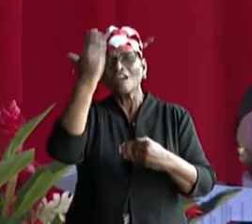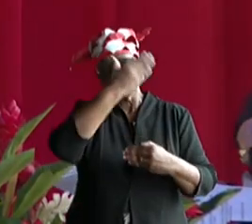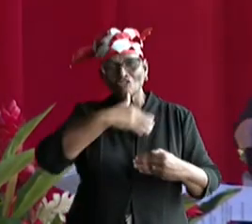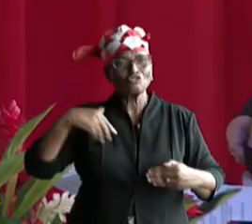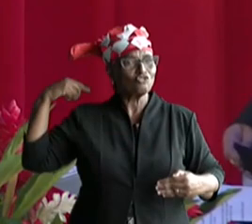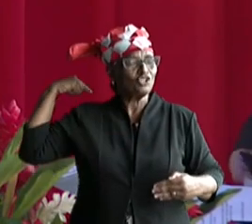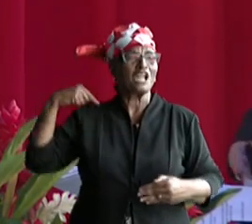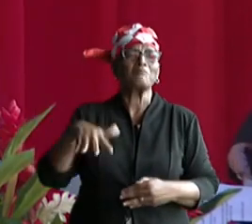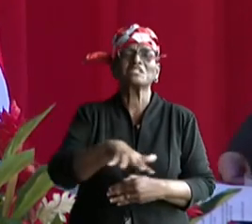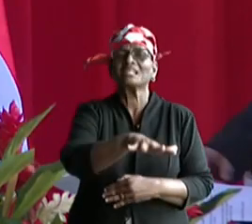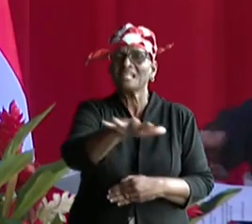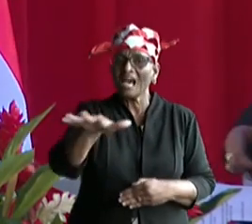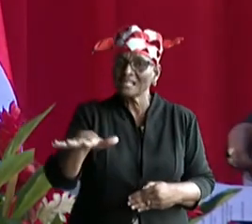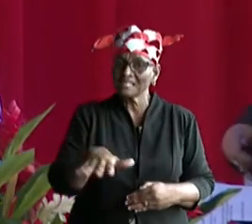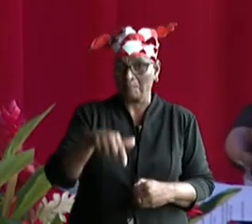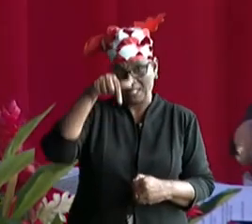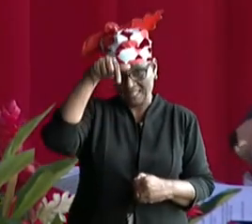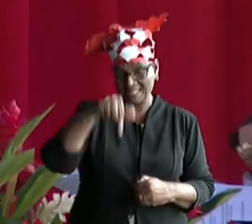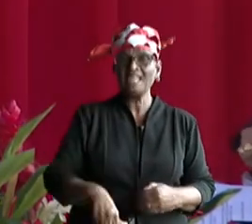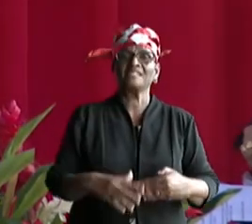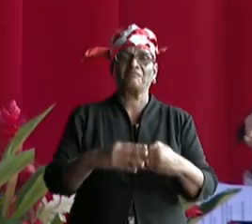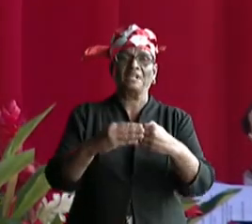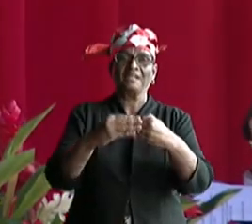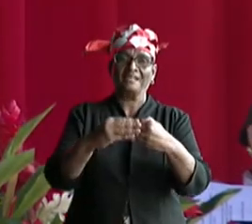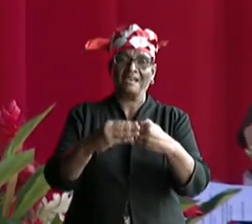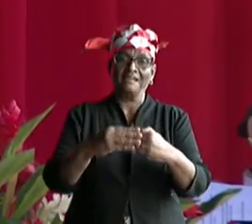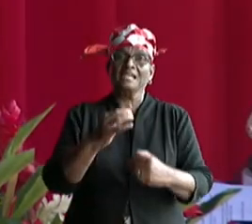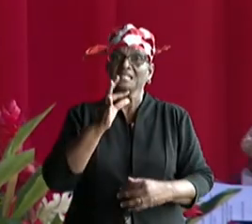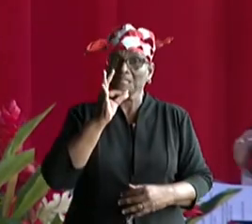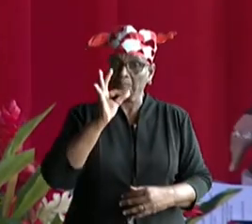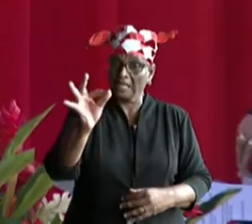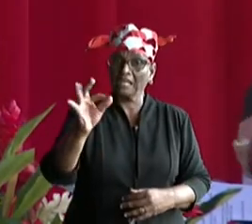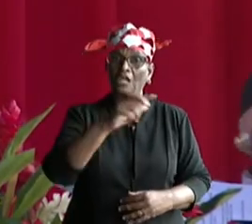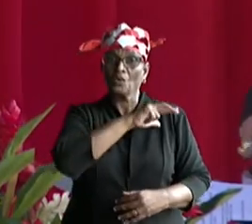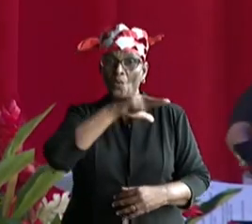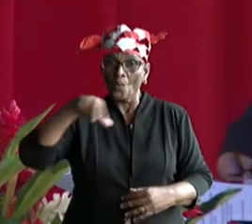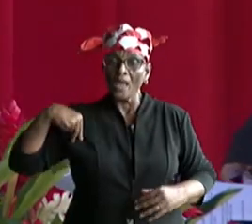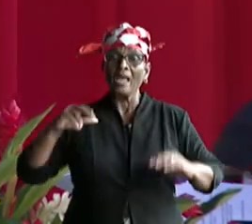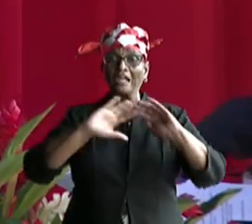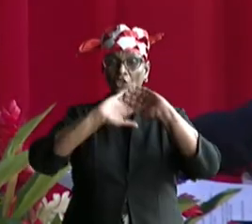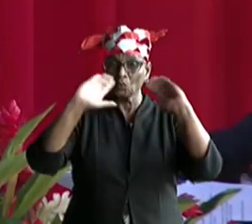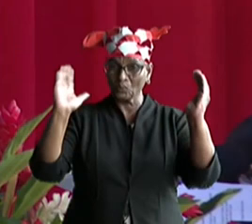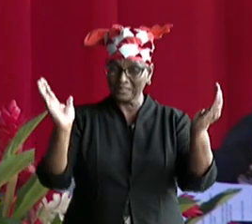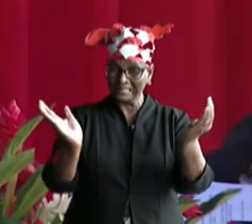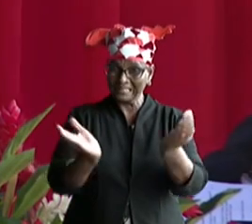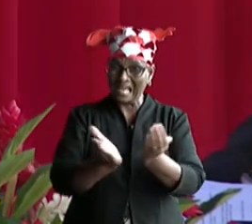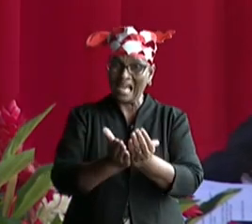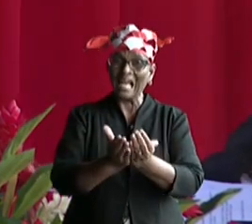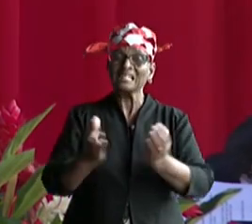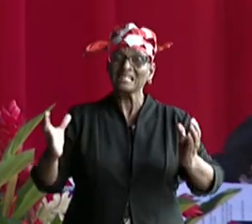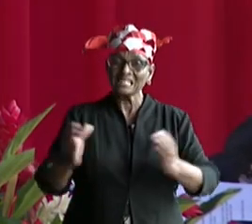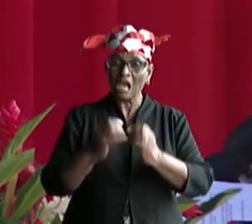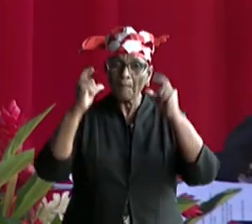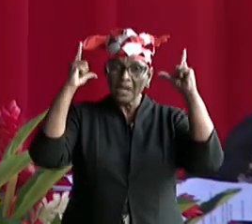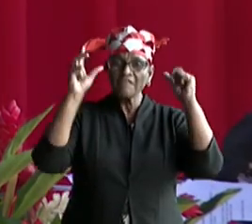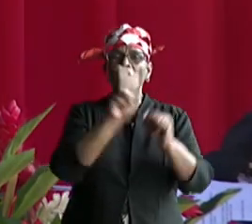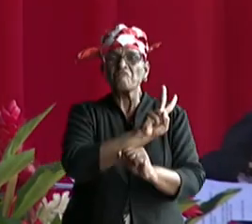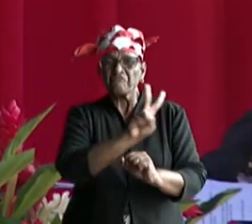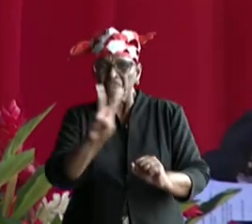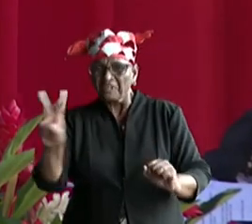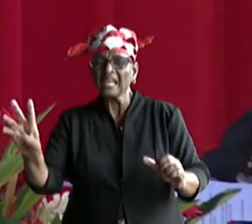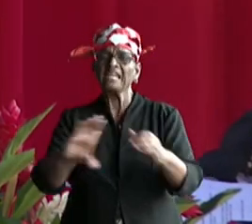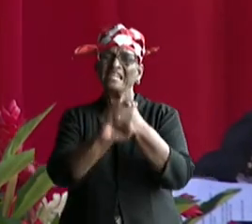Surinaamse natie. Met deze felicitatie spreken wij uit dat de totale samenleving in vrede,